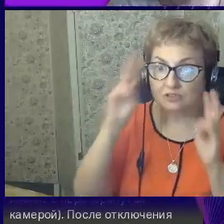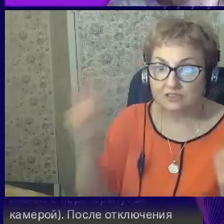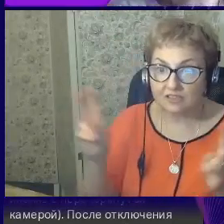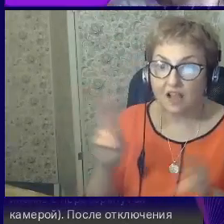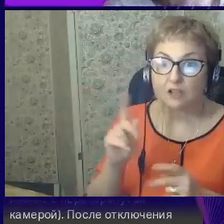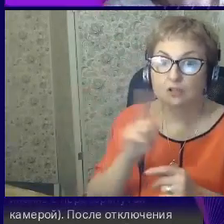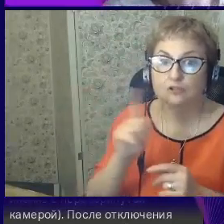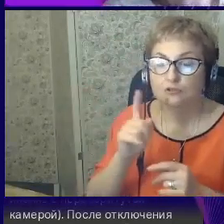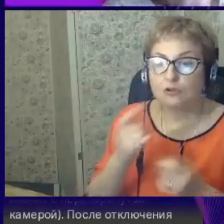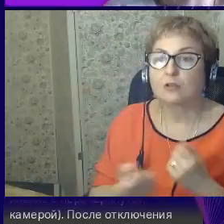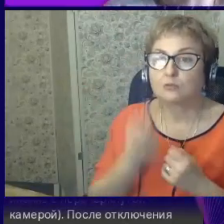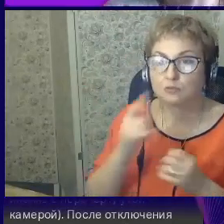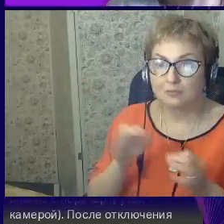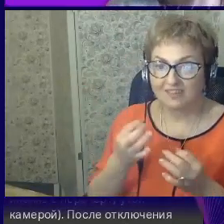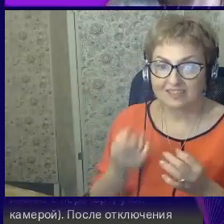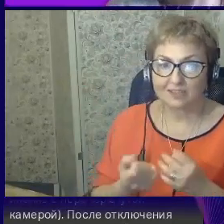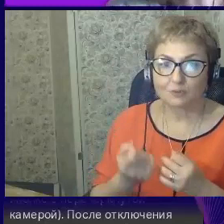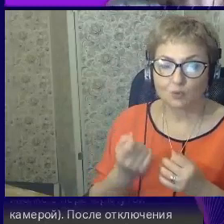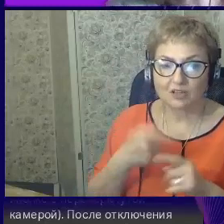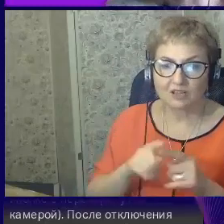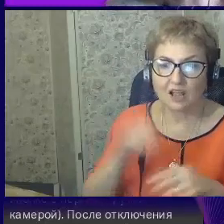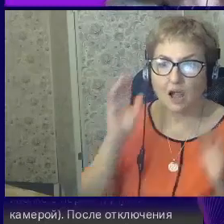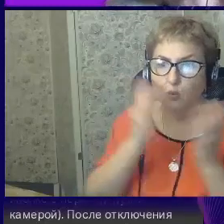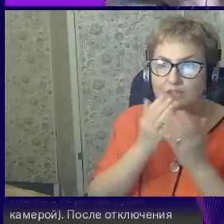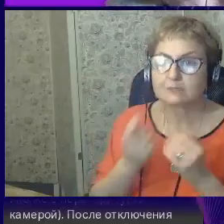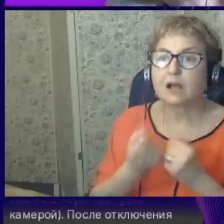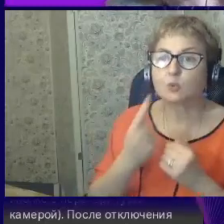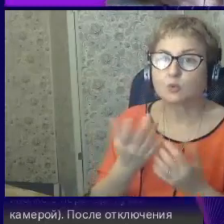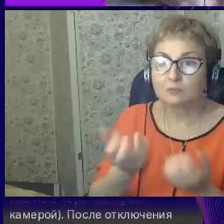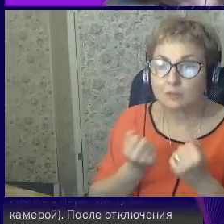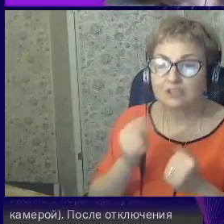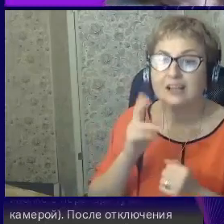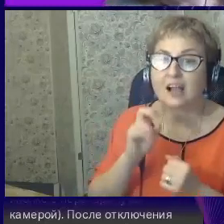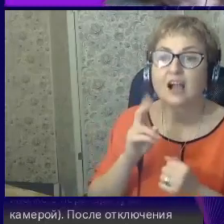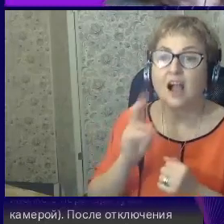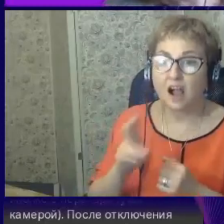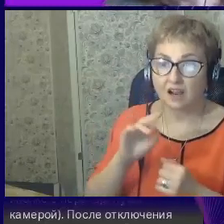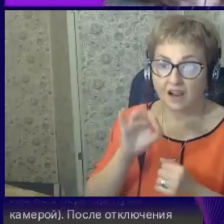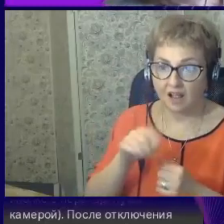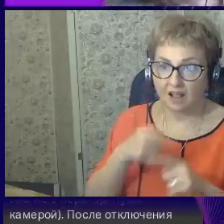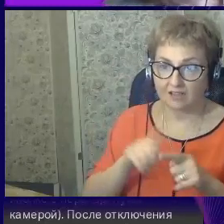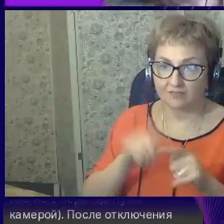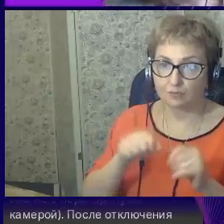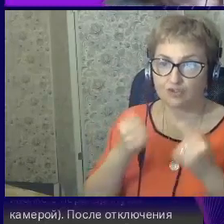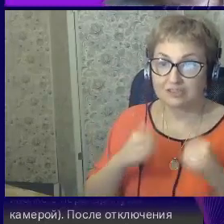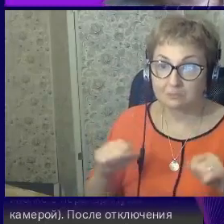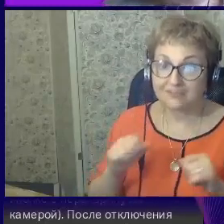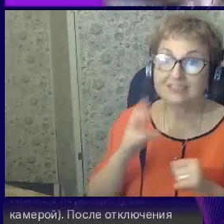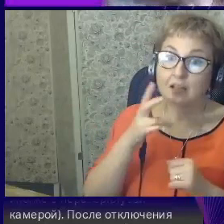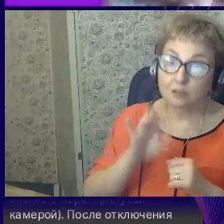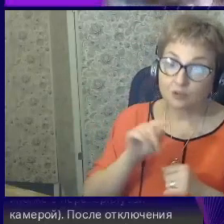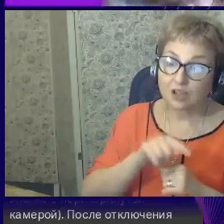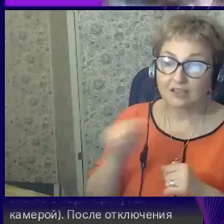что провоцирует аутизм, откуда он берется и как от него можно избавиться. Но так